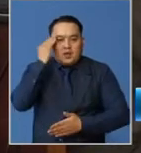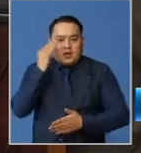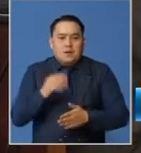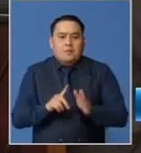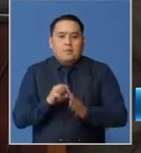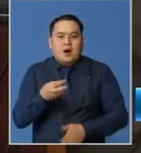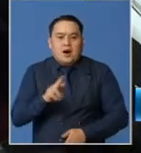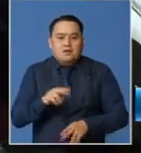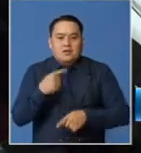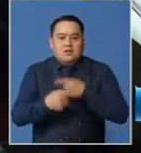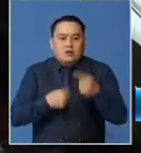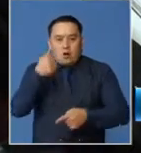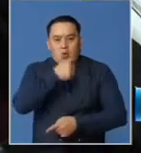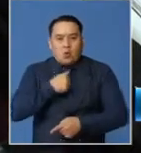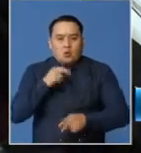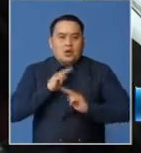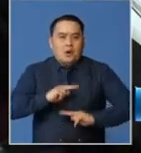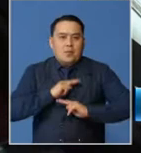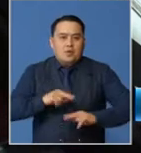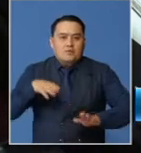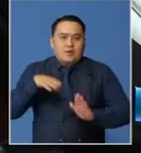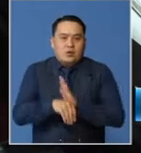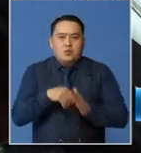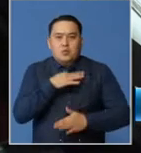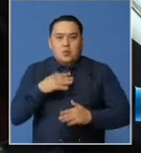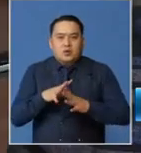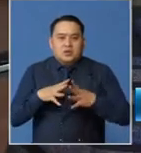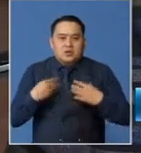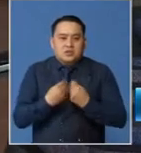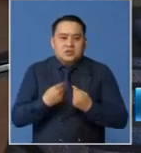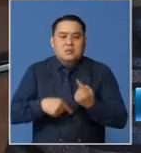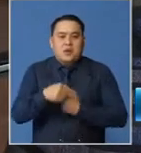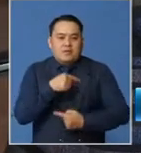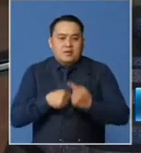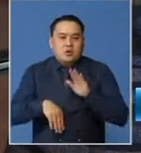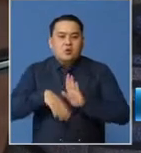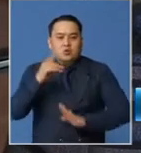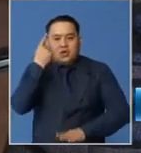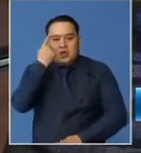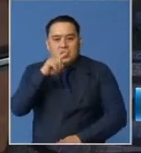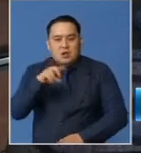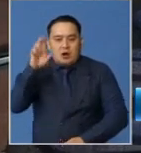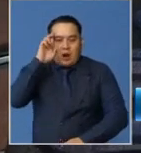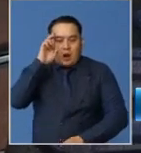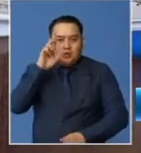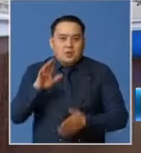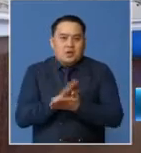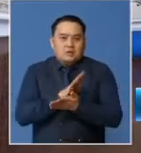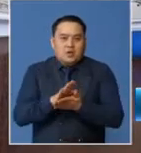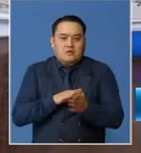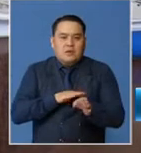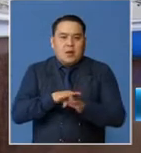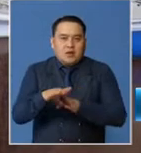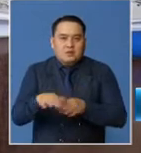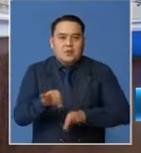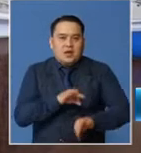мая текущего года. Проводятся работы и по вовлечению многодетных семей в бизнес. Лучшие идеи получат государственные гранты на